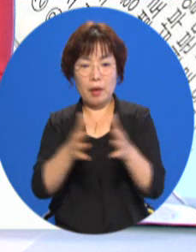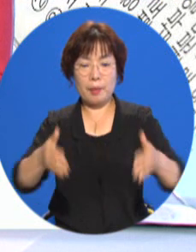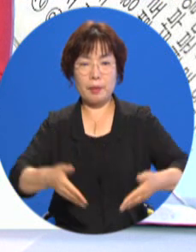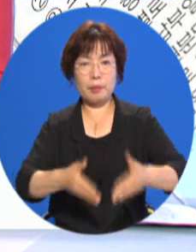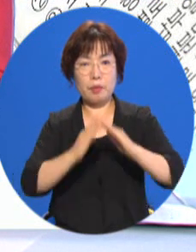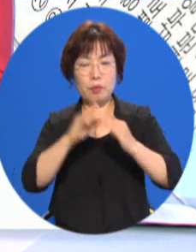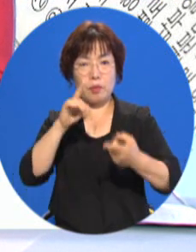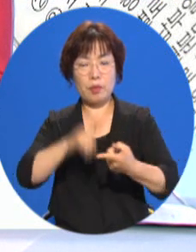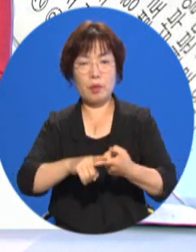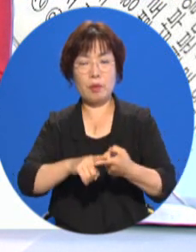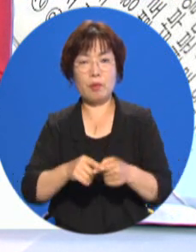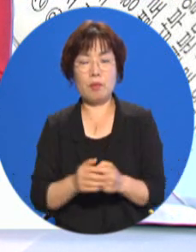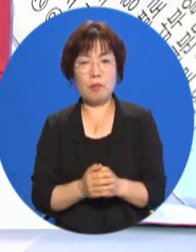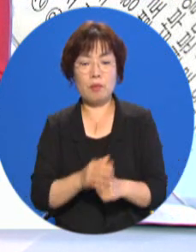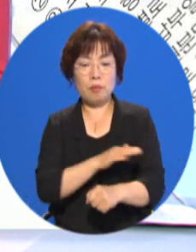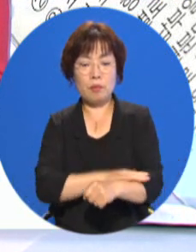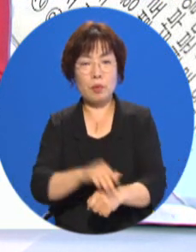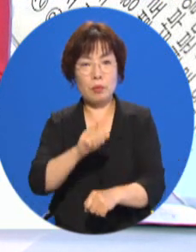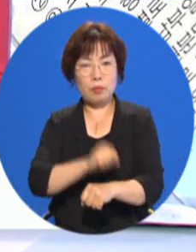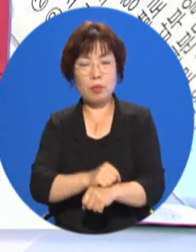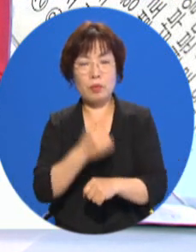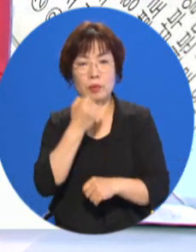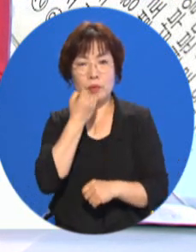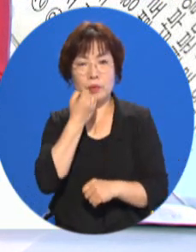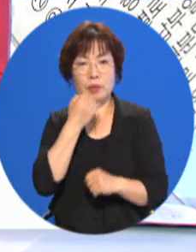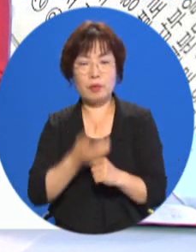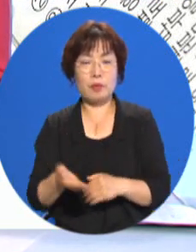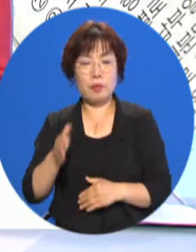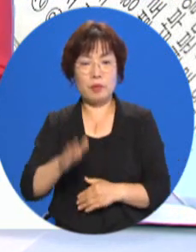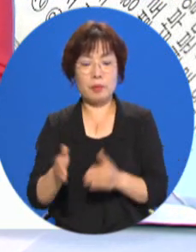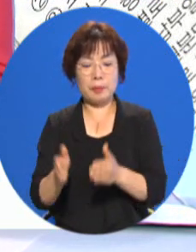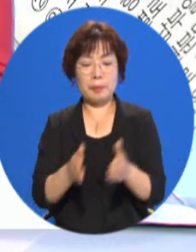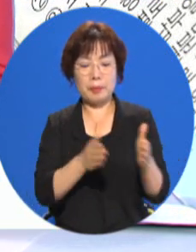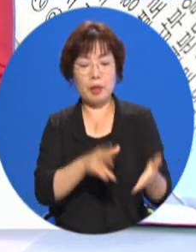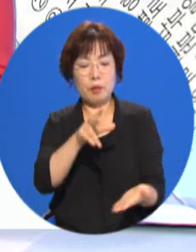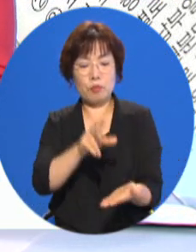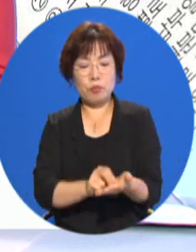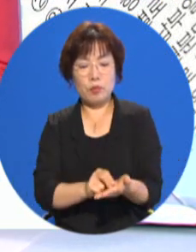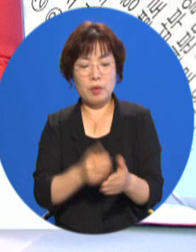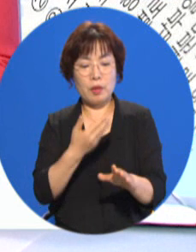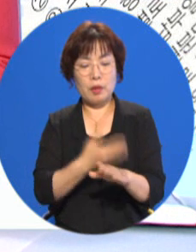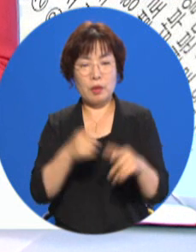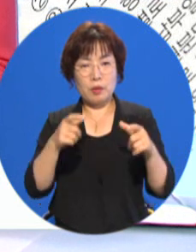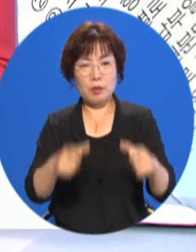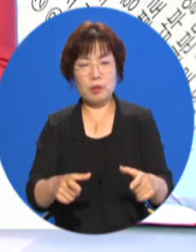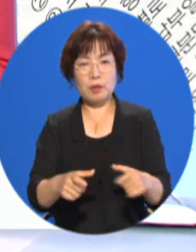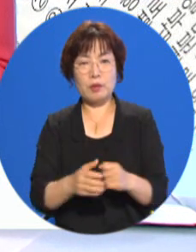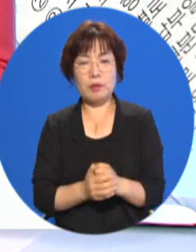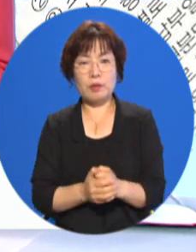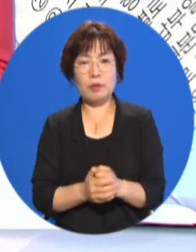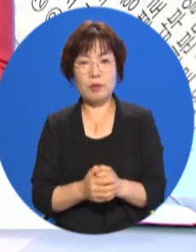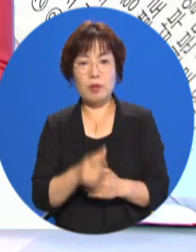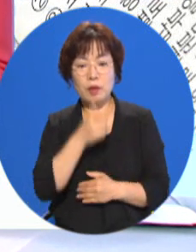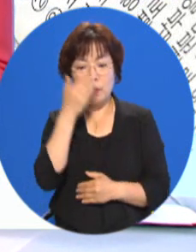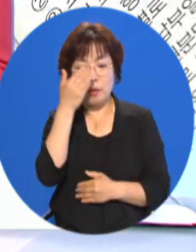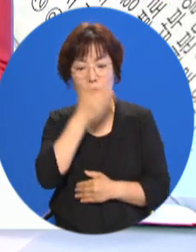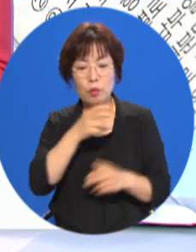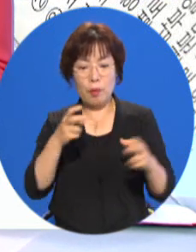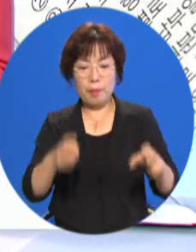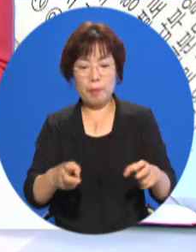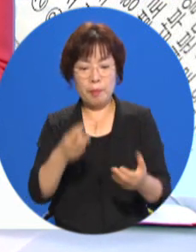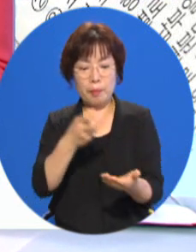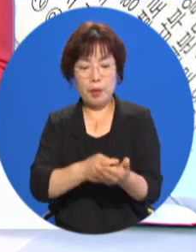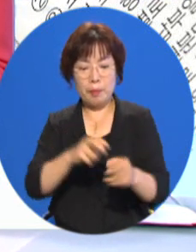집을 짓는 개념이라면서요. 네. 잘 진행된 케이스네요. 네, 그건 그런데요. 문제는 반대 사례도 많다는 점입니다. 이처럼 법적으로